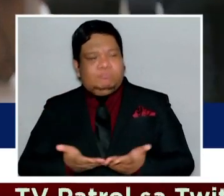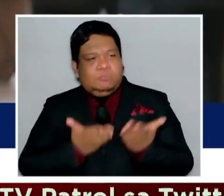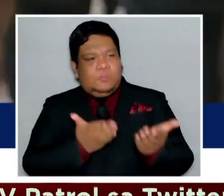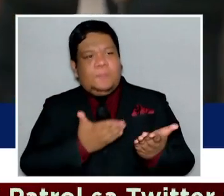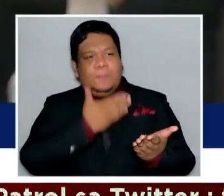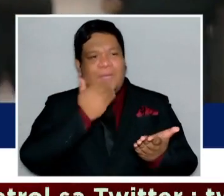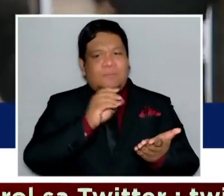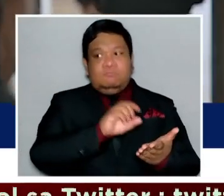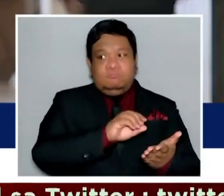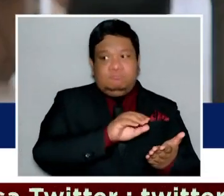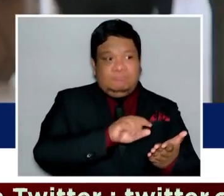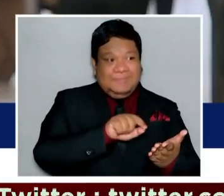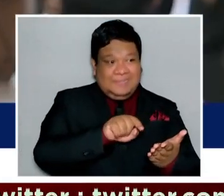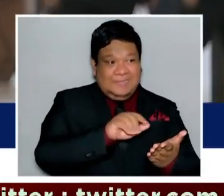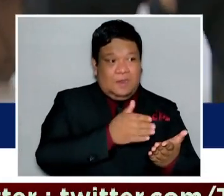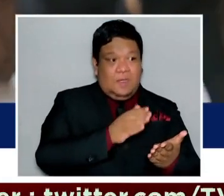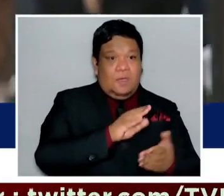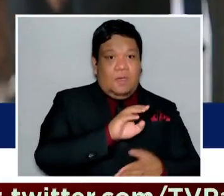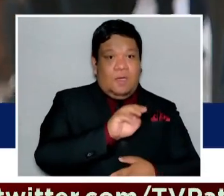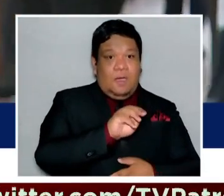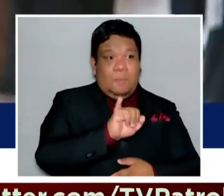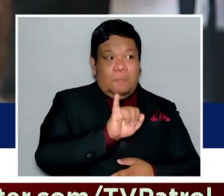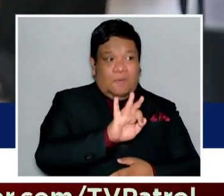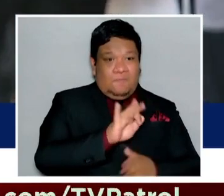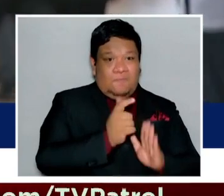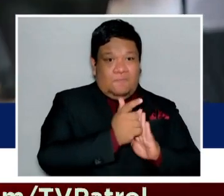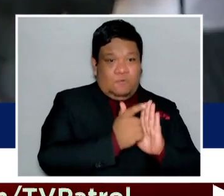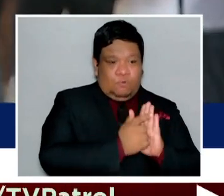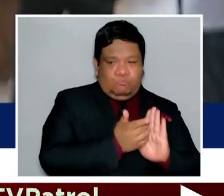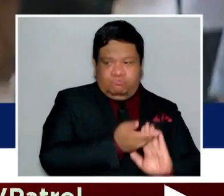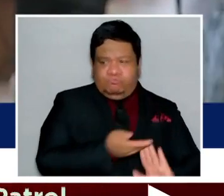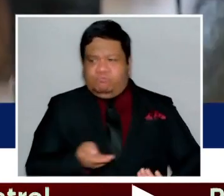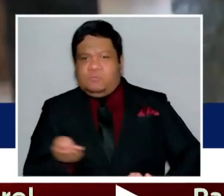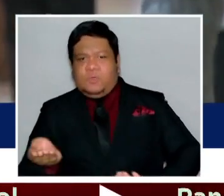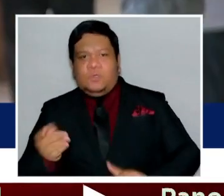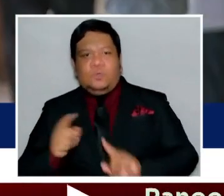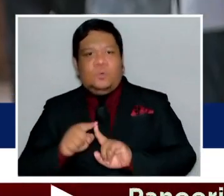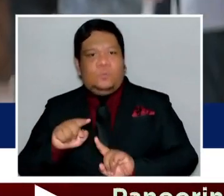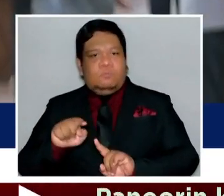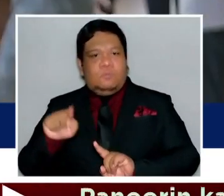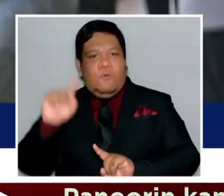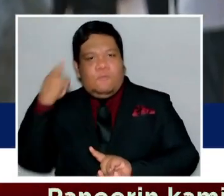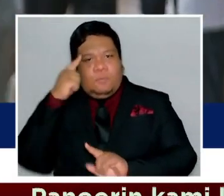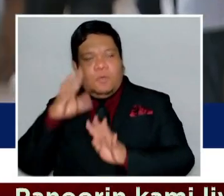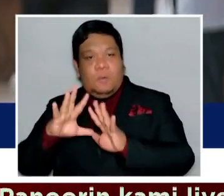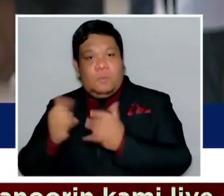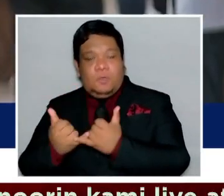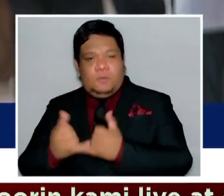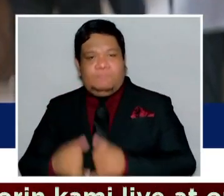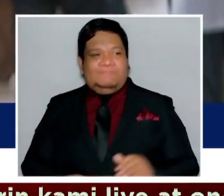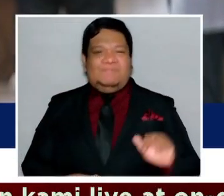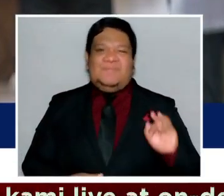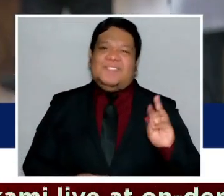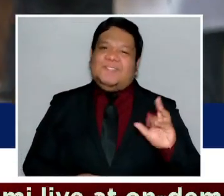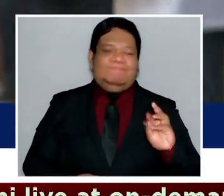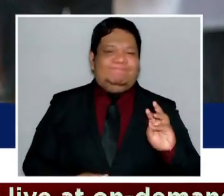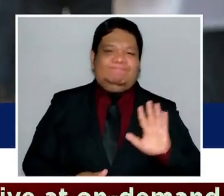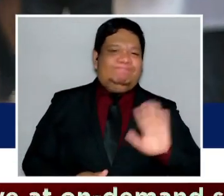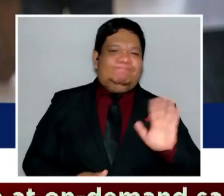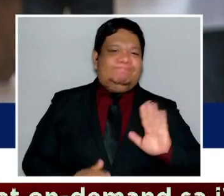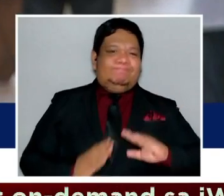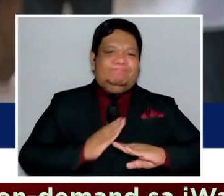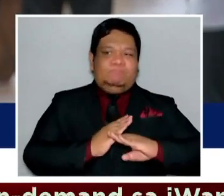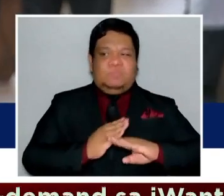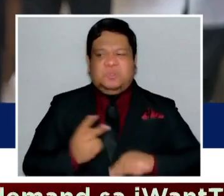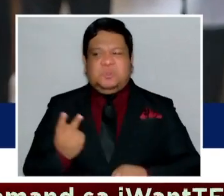itong MIF bill. Pero 16 na senador yung agad na kumontra dito at 2 lang sila ni Ontiveros na pumabor sa motion.